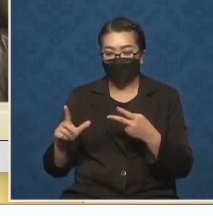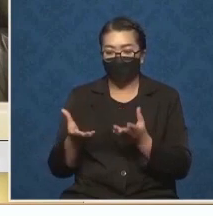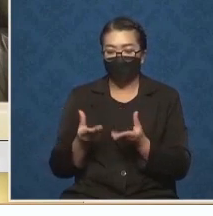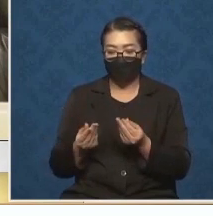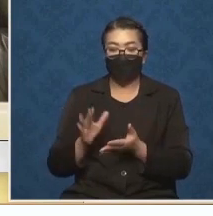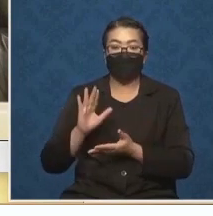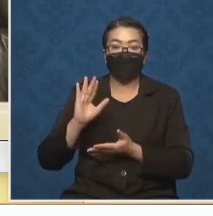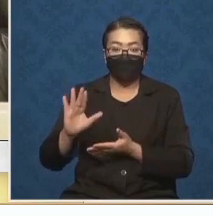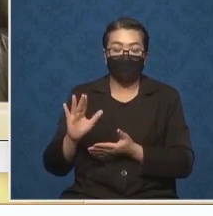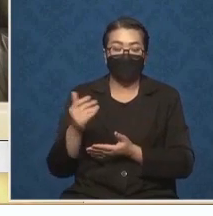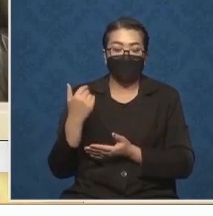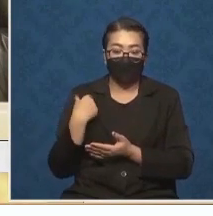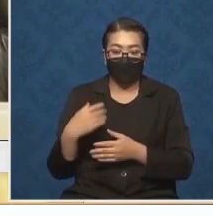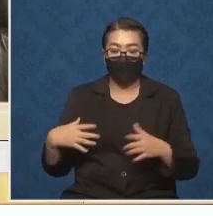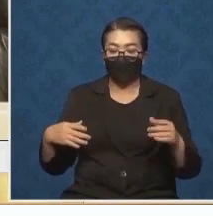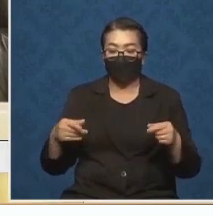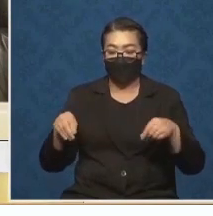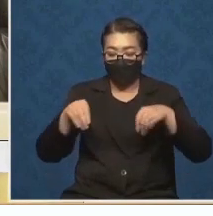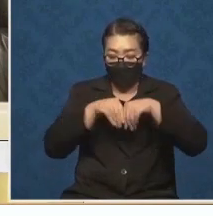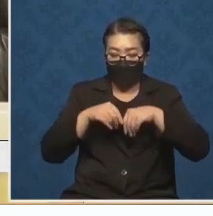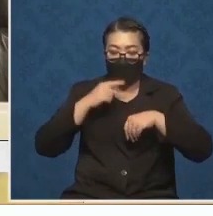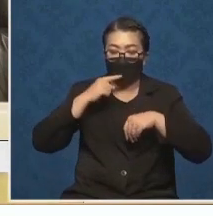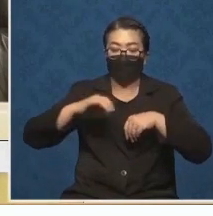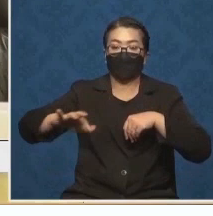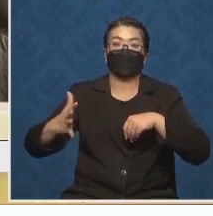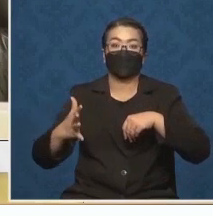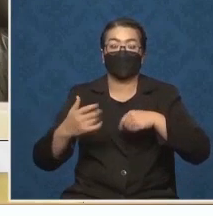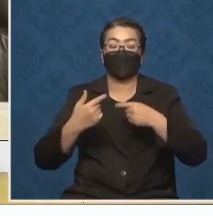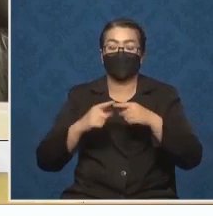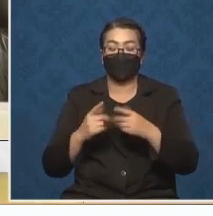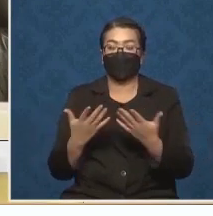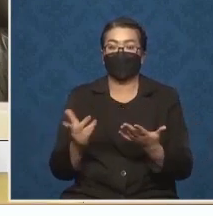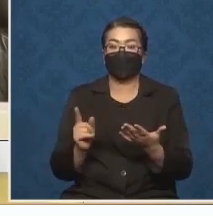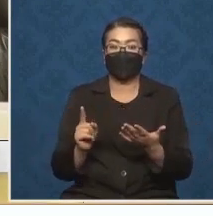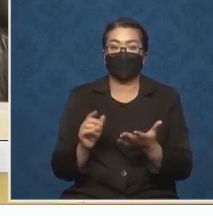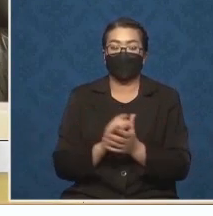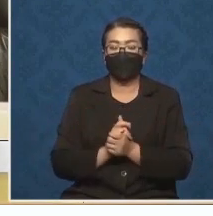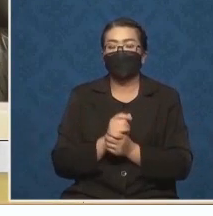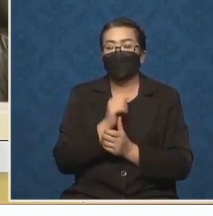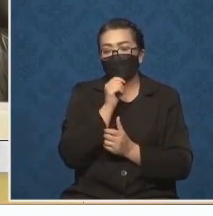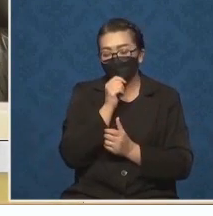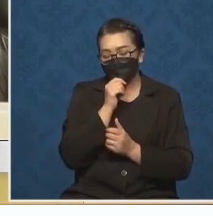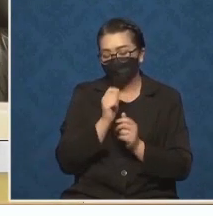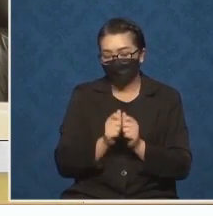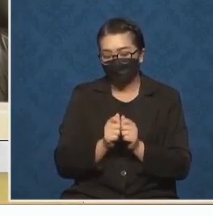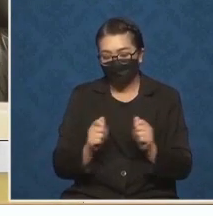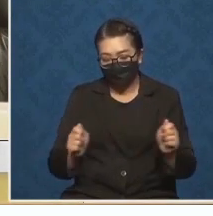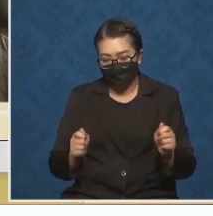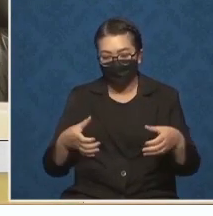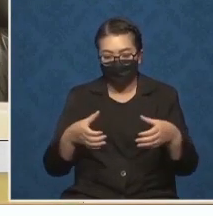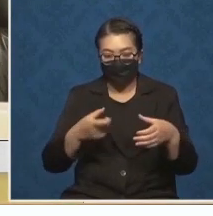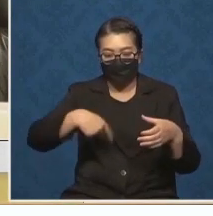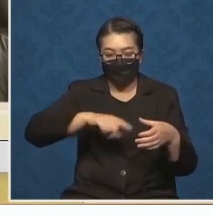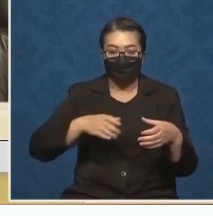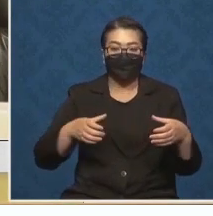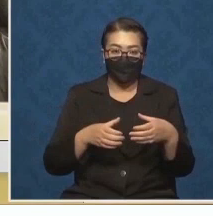ของท่านเนี่ยไม่ได้ติดกับทะเลนะคะซึ่งกราบเรียนอย่างนี้นะคะว่าคณะอนุกรรมการชุดนี้